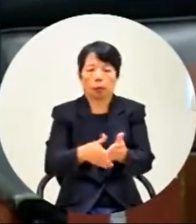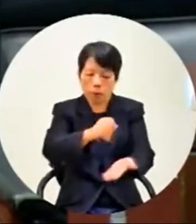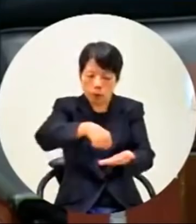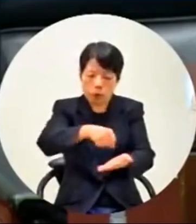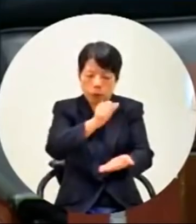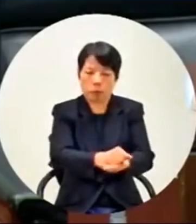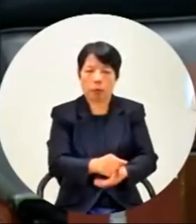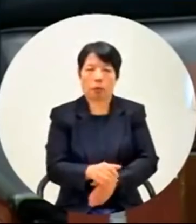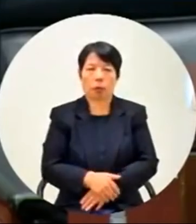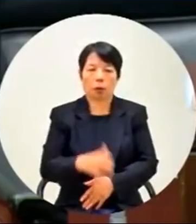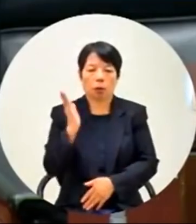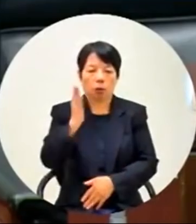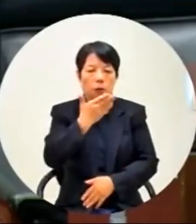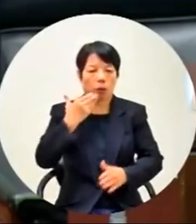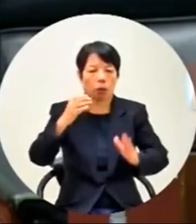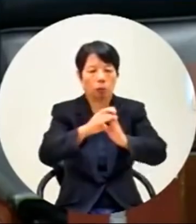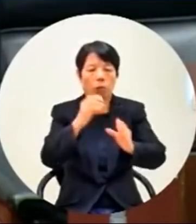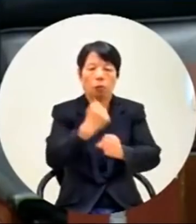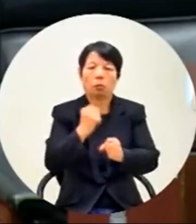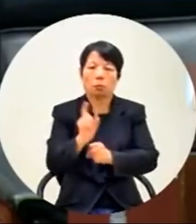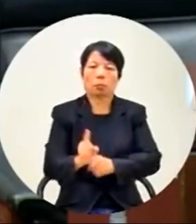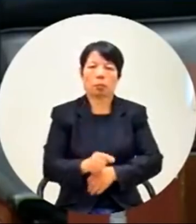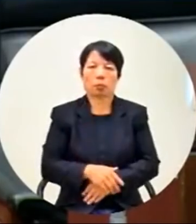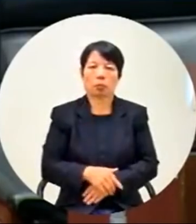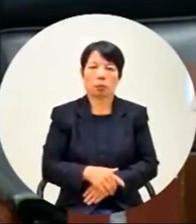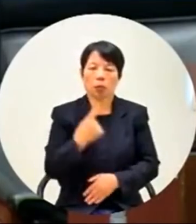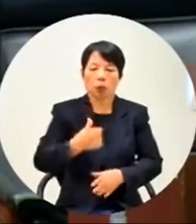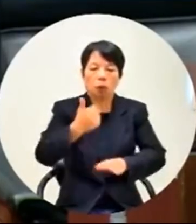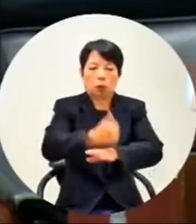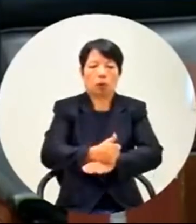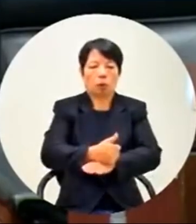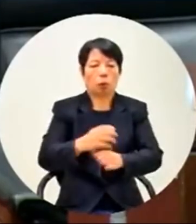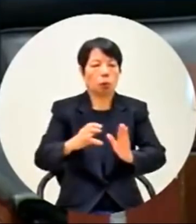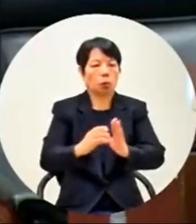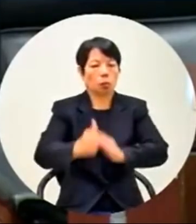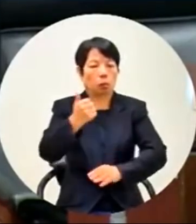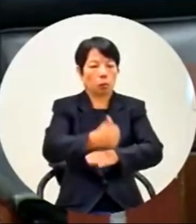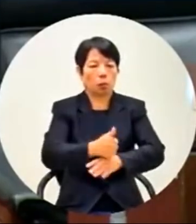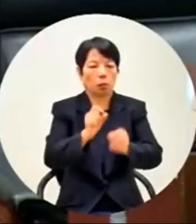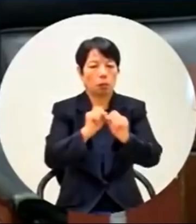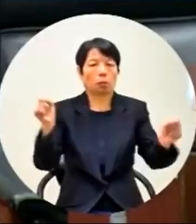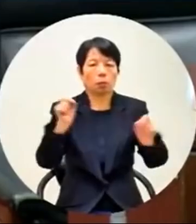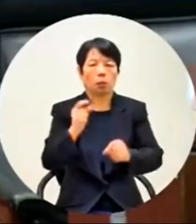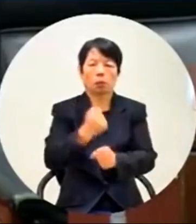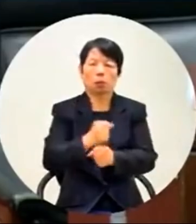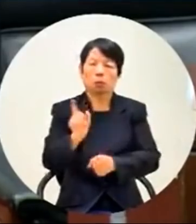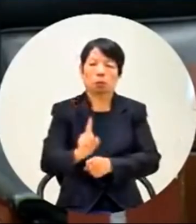了。我也不知道水利局在做什么，你当了这么久的局长，我也不知道你在做什么。